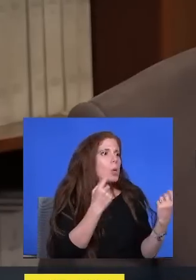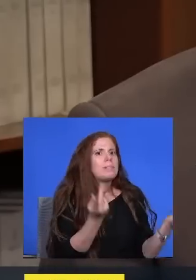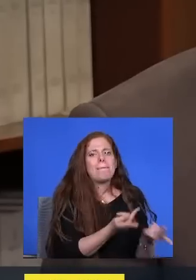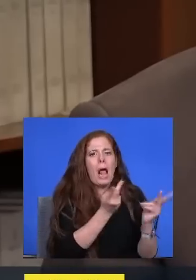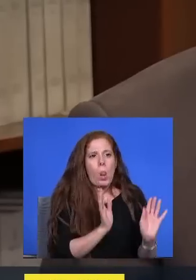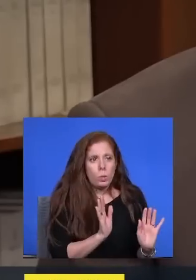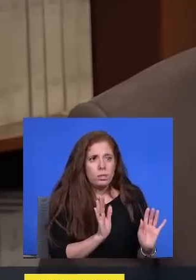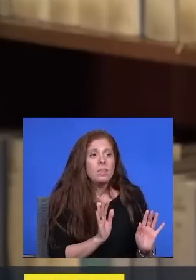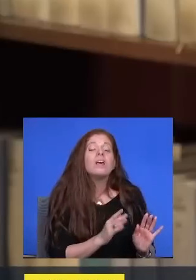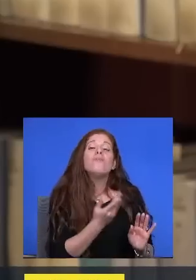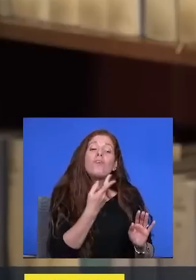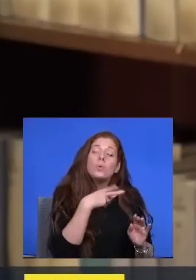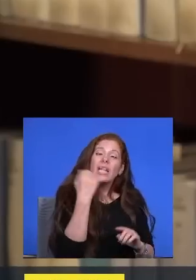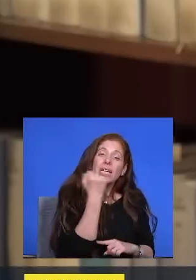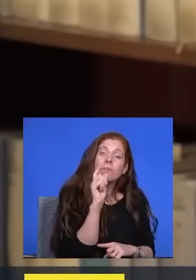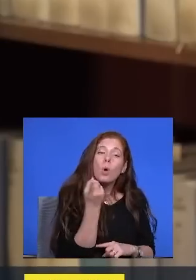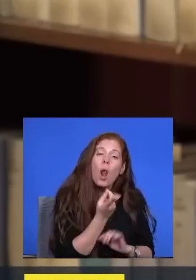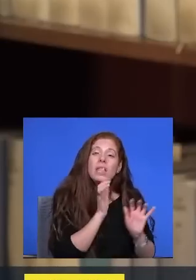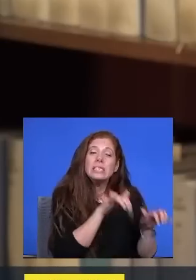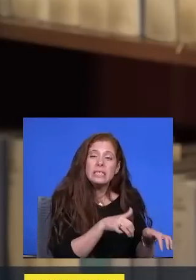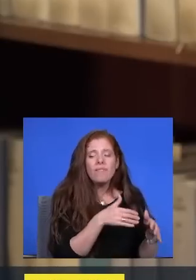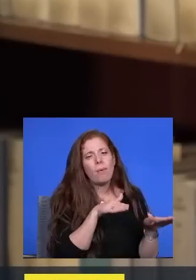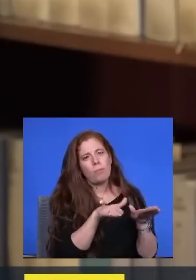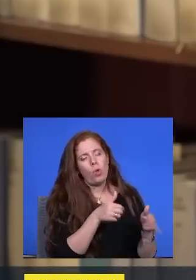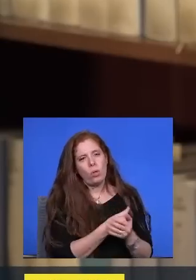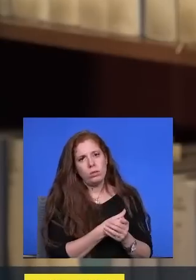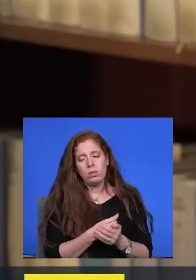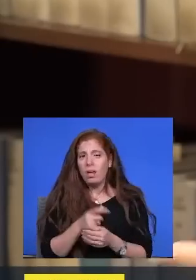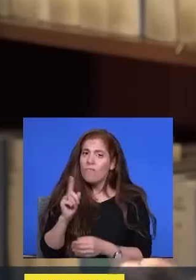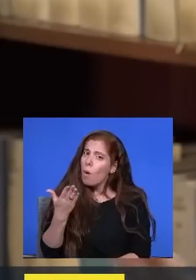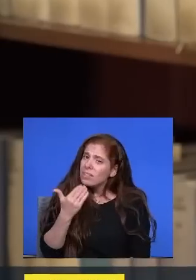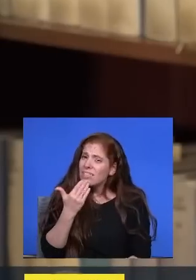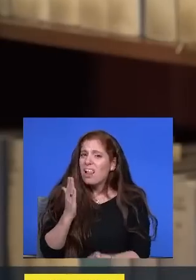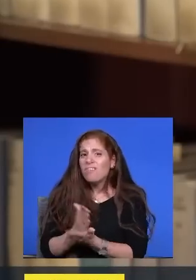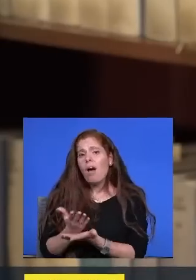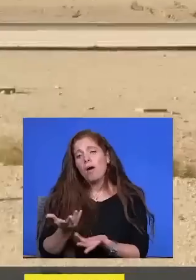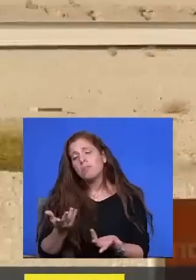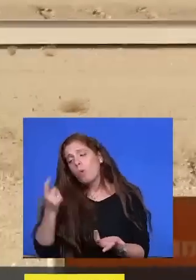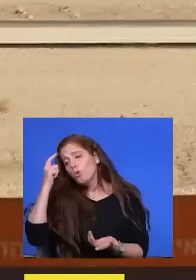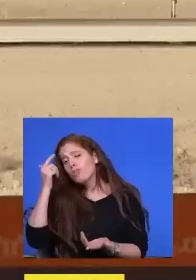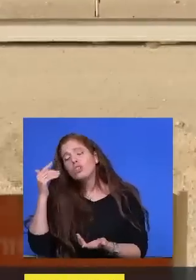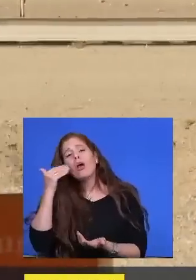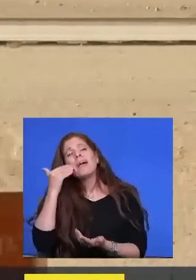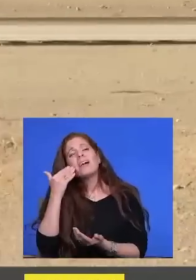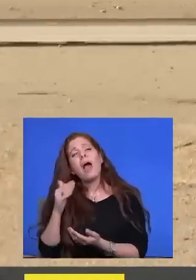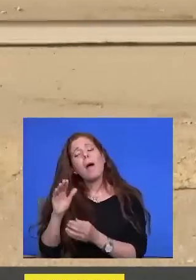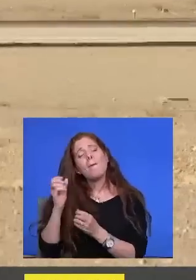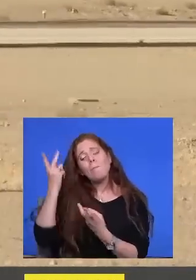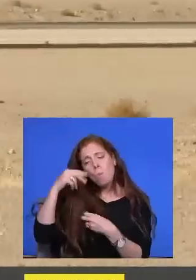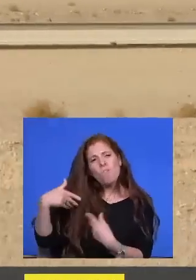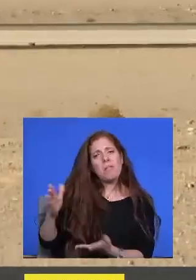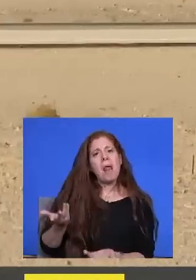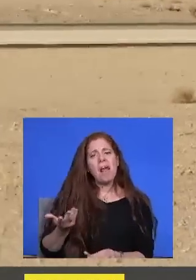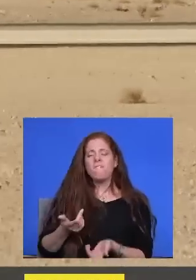מכל הנשיאים ומכל הממשלות. אבל אולי זה שורש העניין, אולי ישראל כבר לוקחת כסוג של מובן מאליו את העובדה שכל מטוסי הקרב